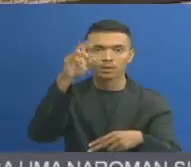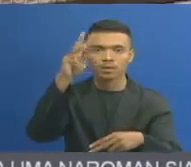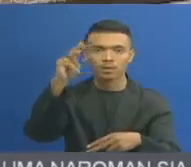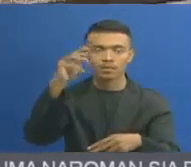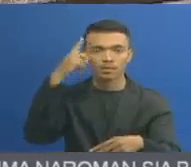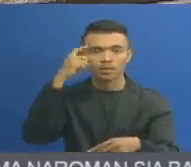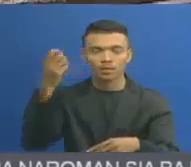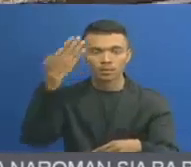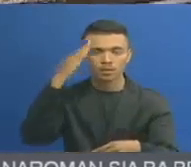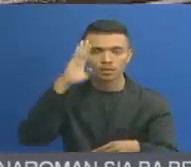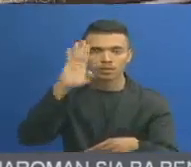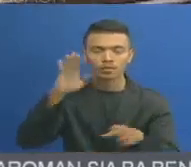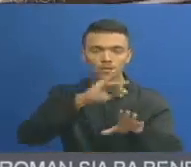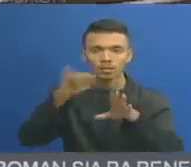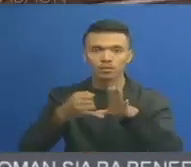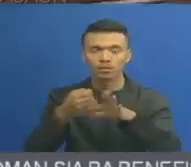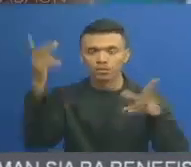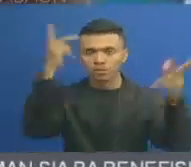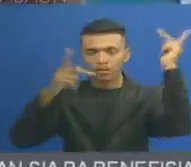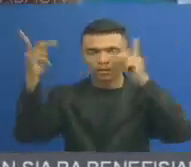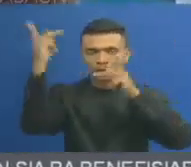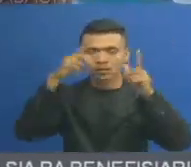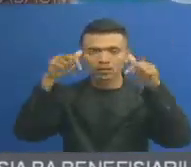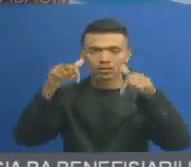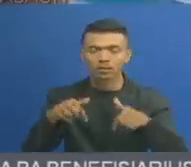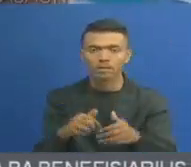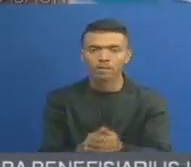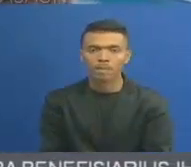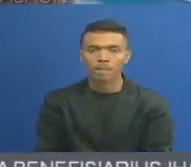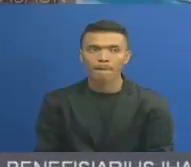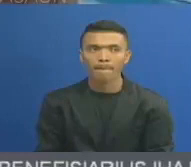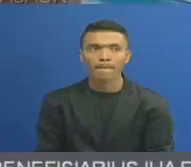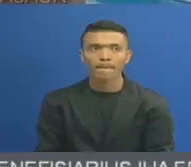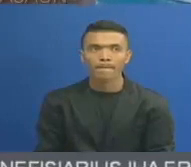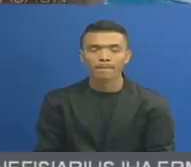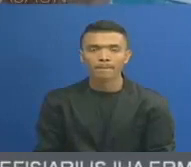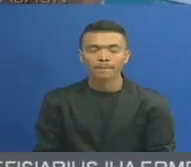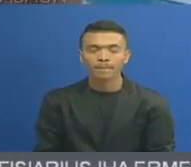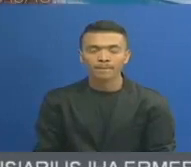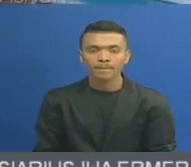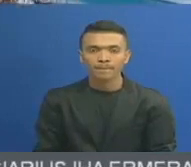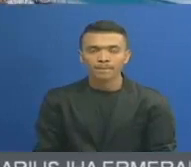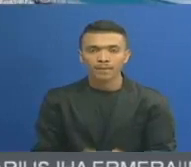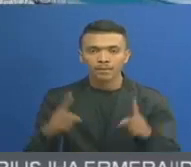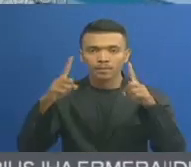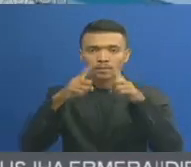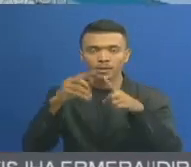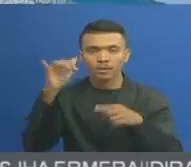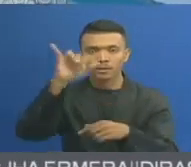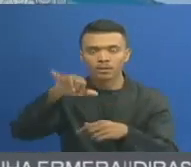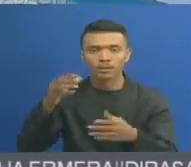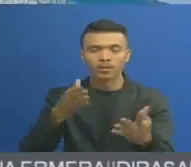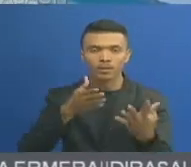também desconfia envolve e a caso refere. Claro que ataca, idene las pela permesa, idene ba Sira Hatama Sasane